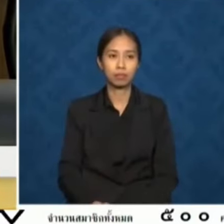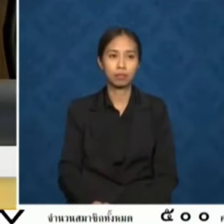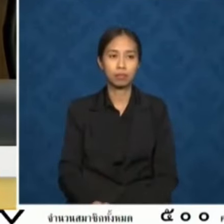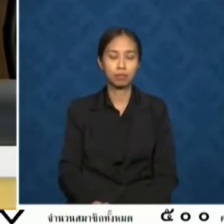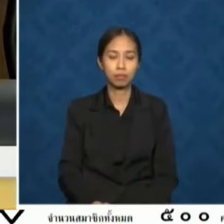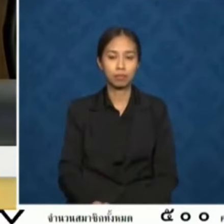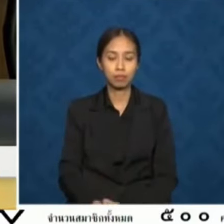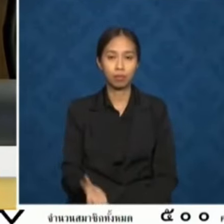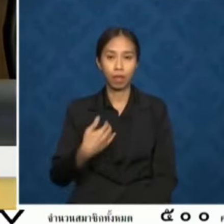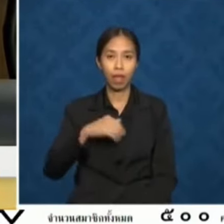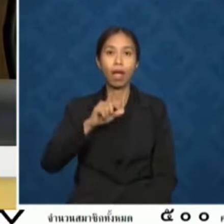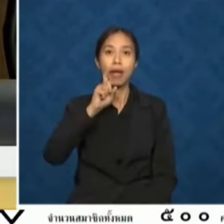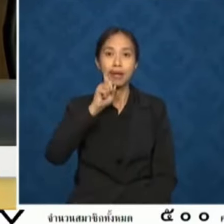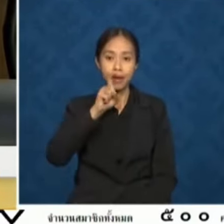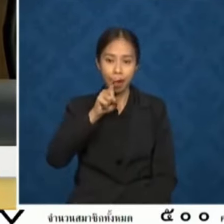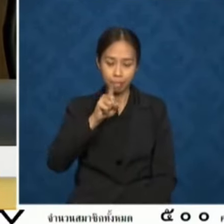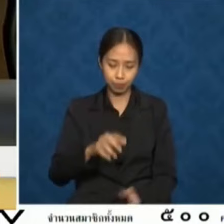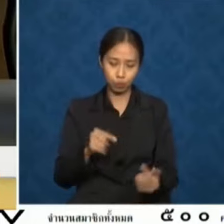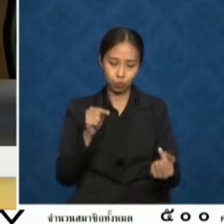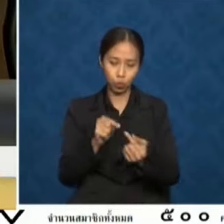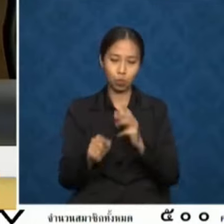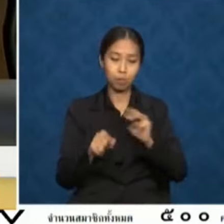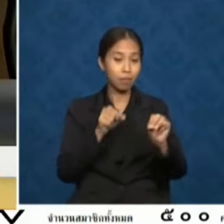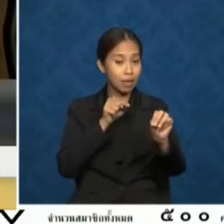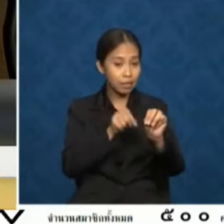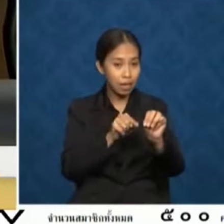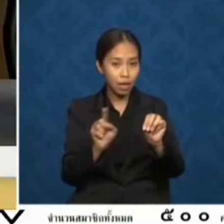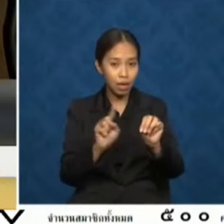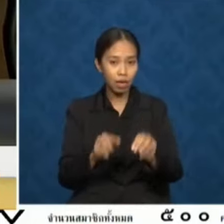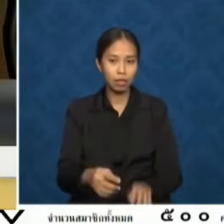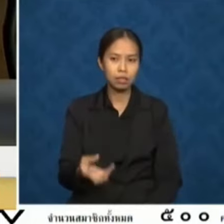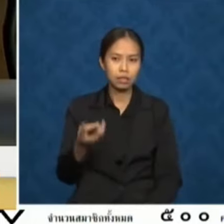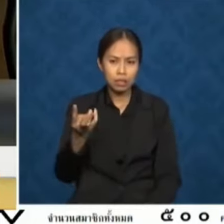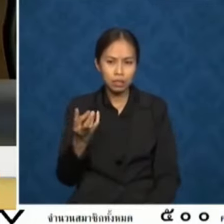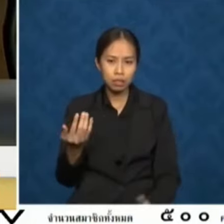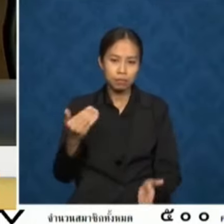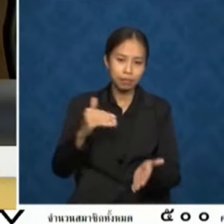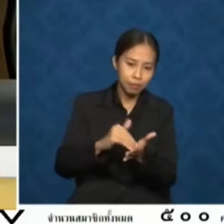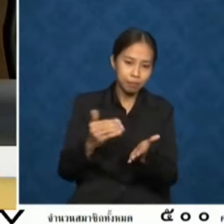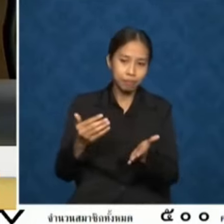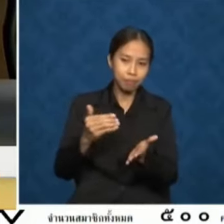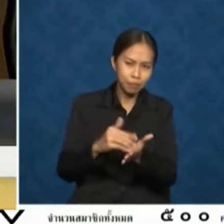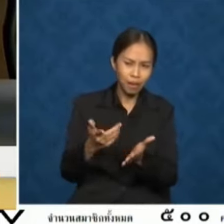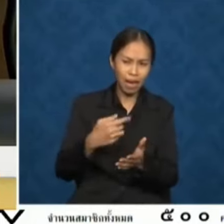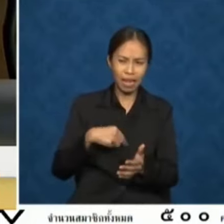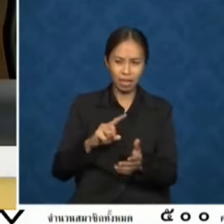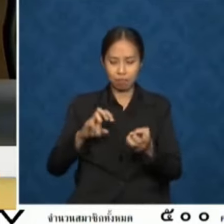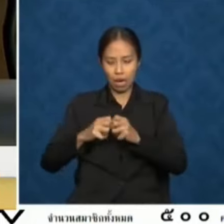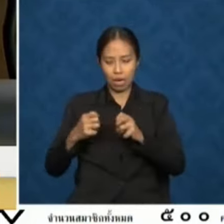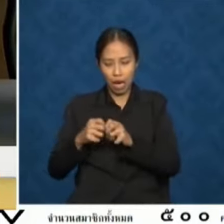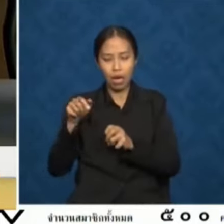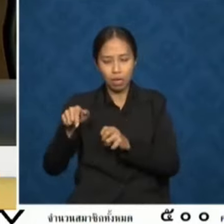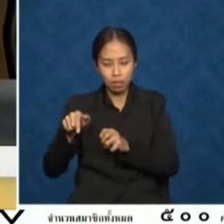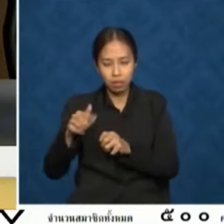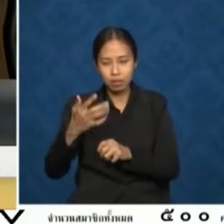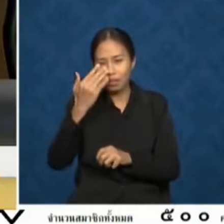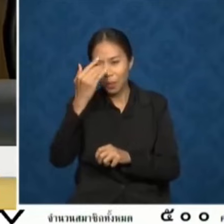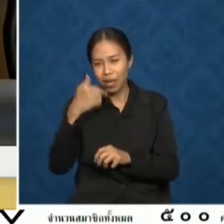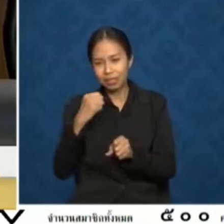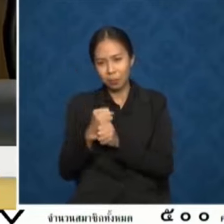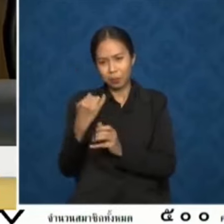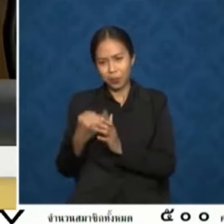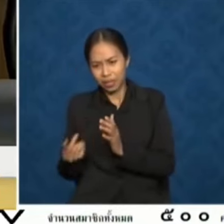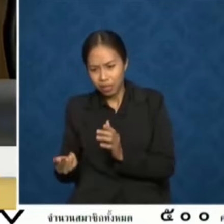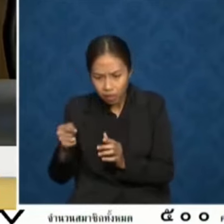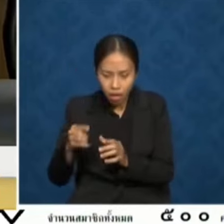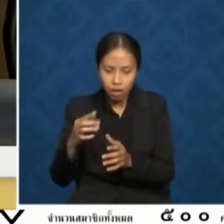ท่านประธานเคยได้เห็นมาตราหนึ่งไหมครับนิดหน่อยก็เวียนมานิดหน่อยก็เข้ามาใกล้ไม่รู้มันเป็นอะไรกันนักกระด